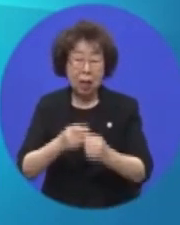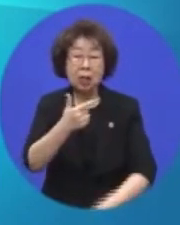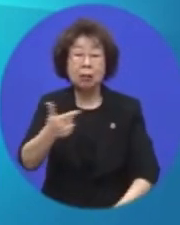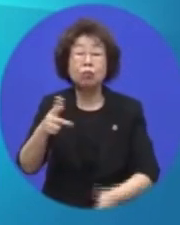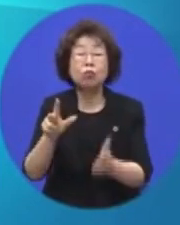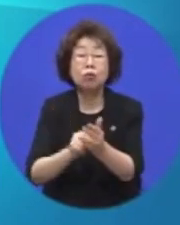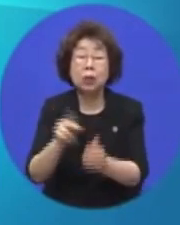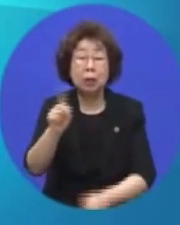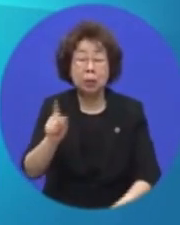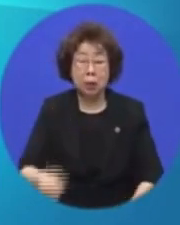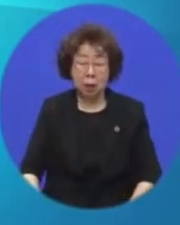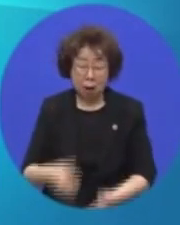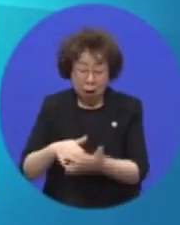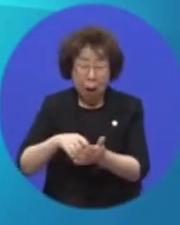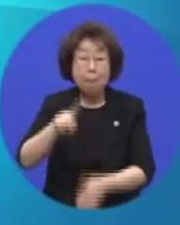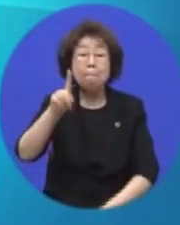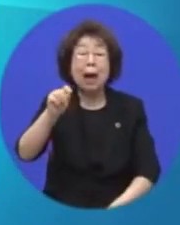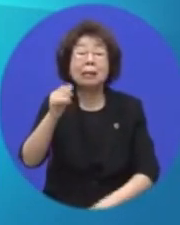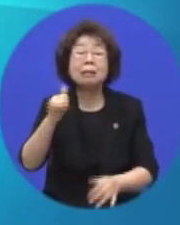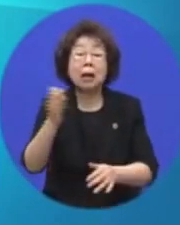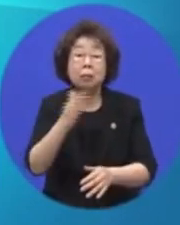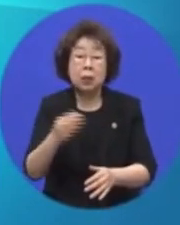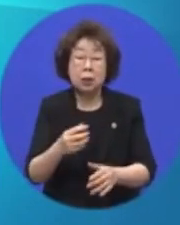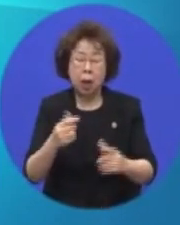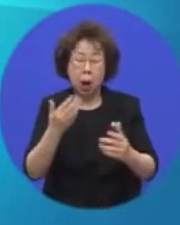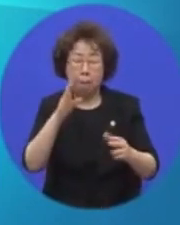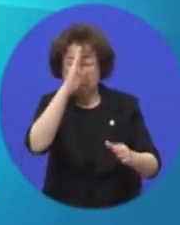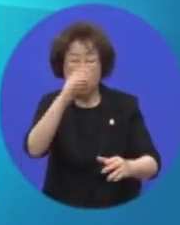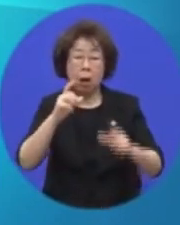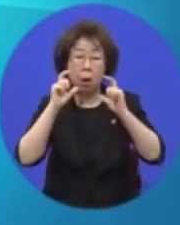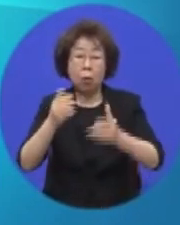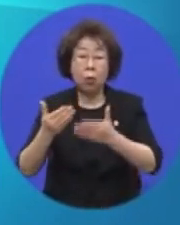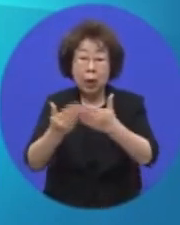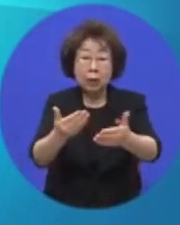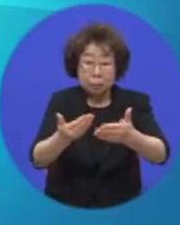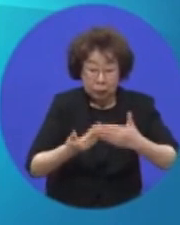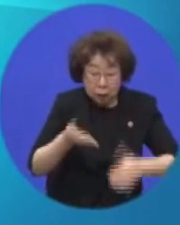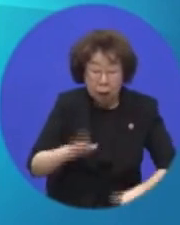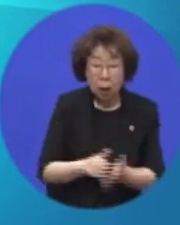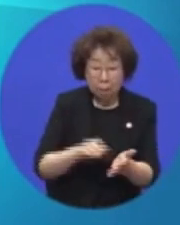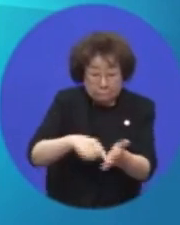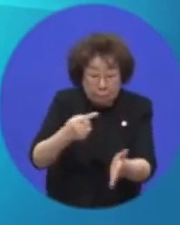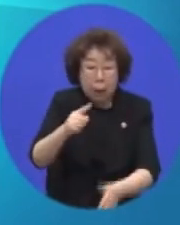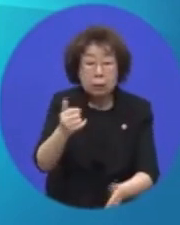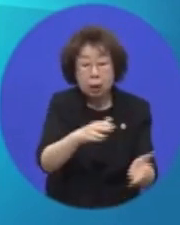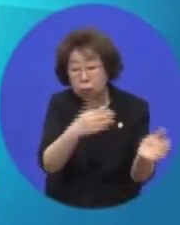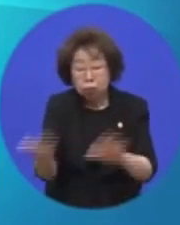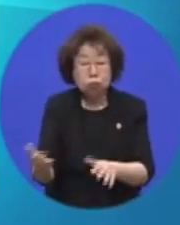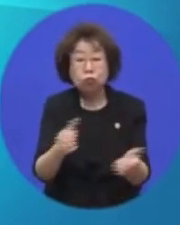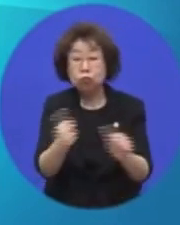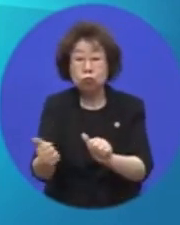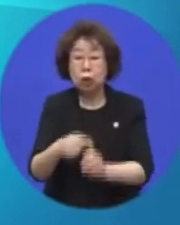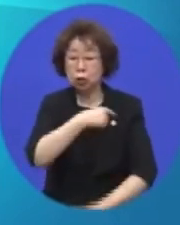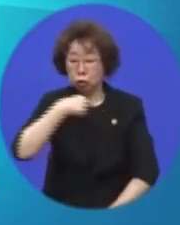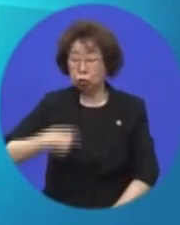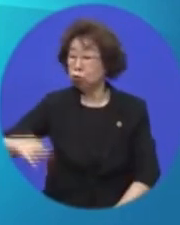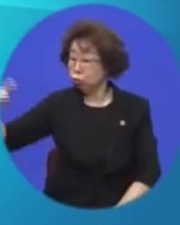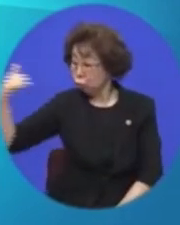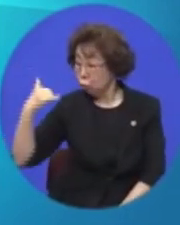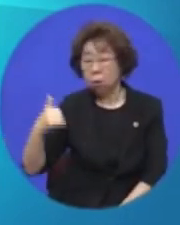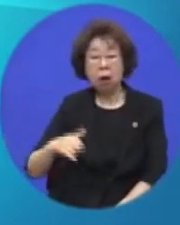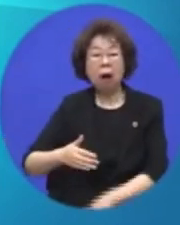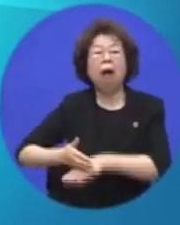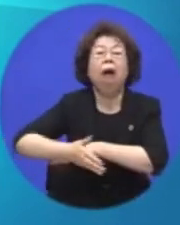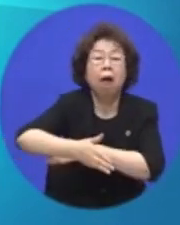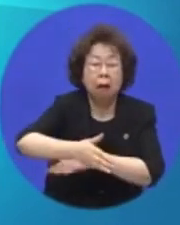이렇게만 명상 확진이 되고 이렇게 100 10분 이상 돌아가신 것은 중국발 2급 종회 전해졌다